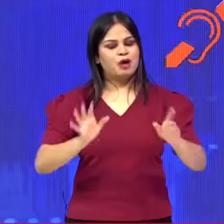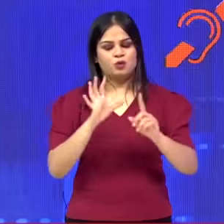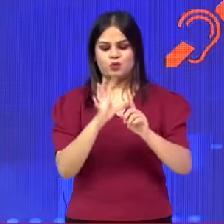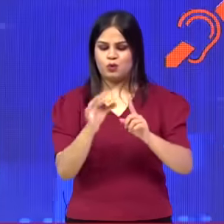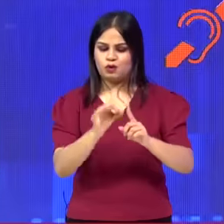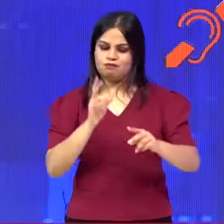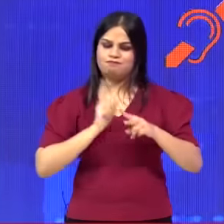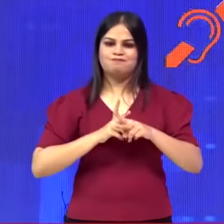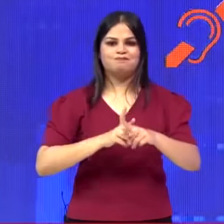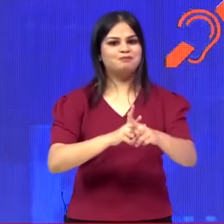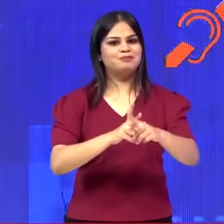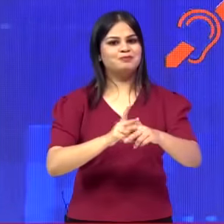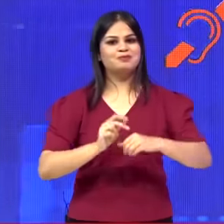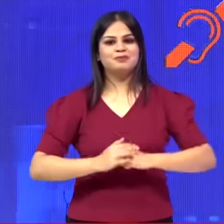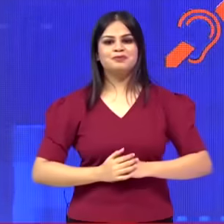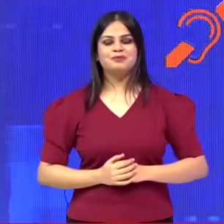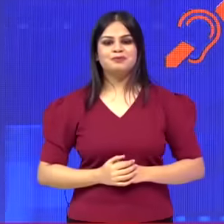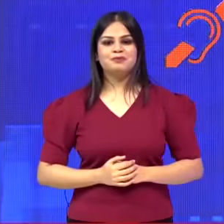हेड ऑन.